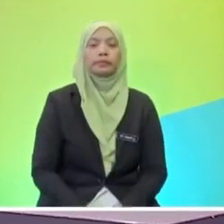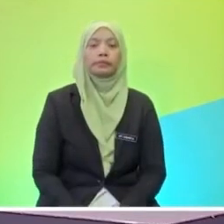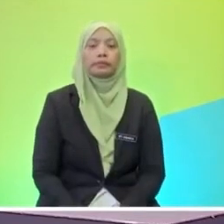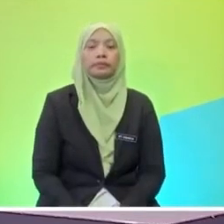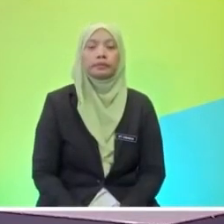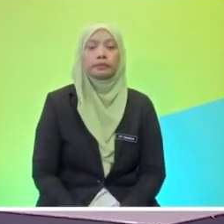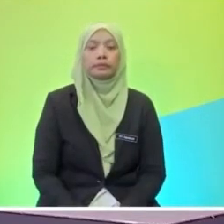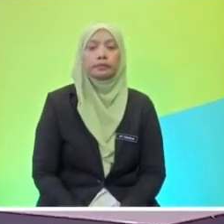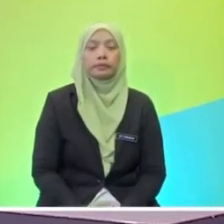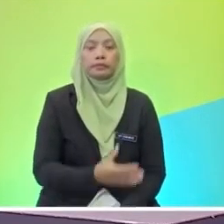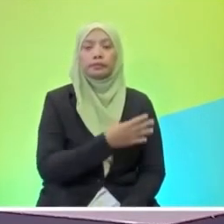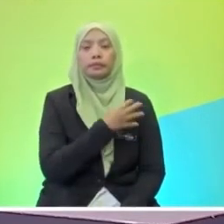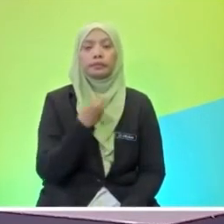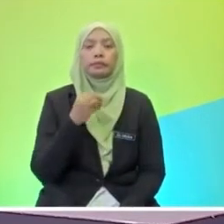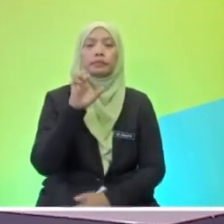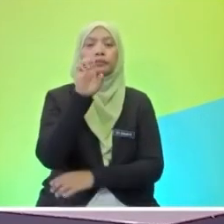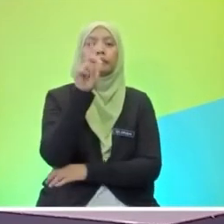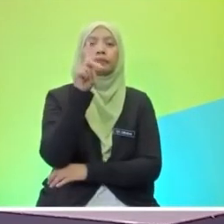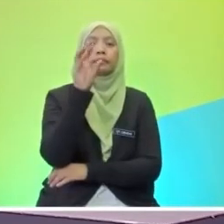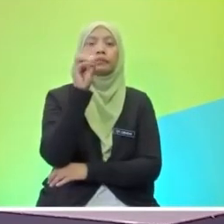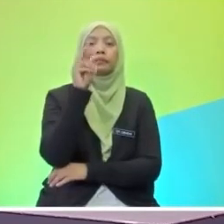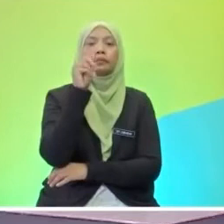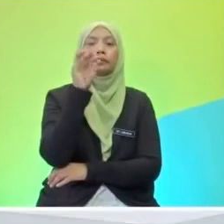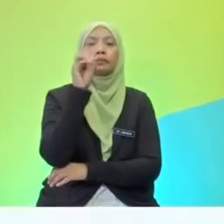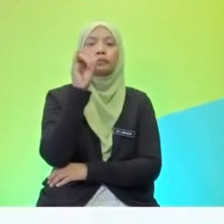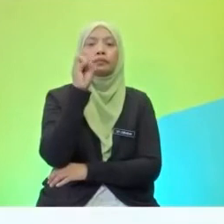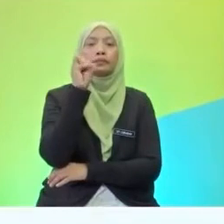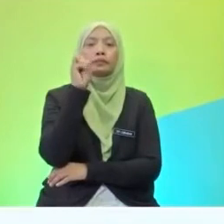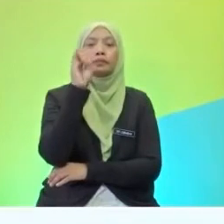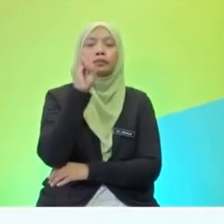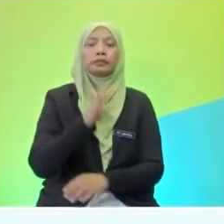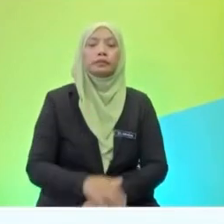dan ekonomi pengurusan